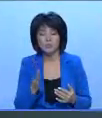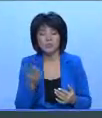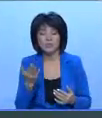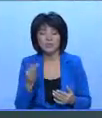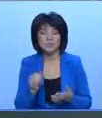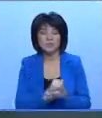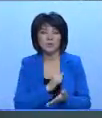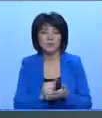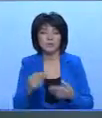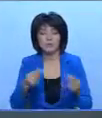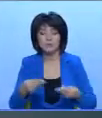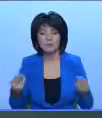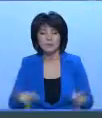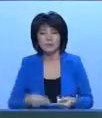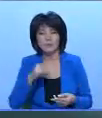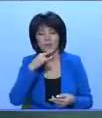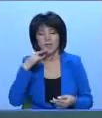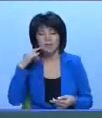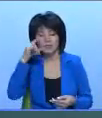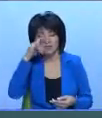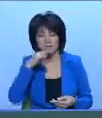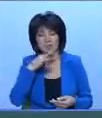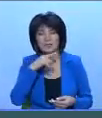қойды. 2020 жылы Қазақстан-Ресей